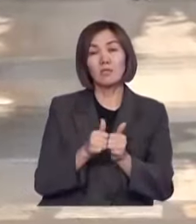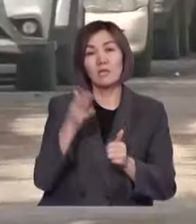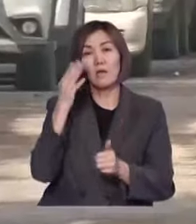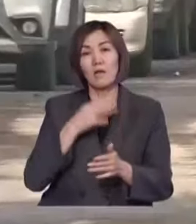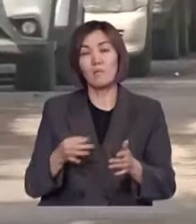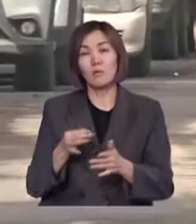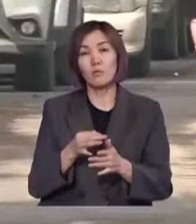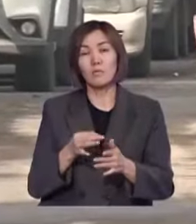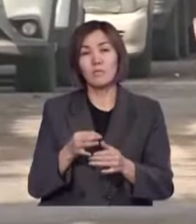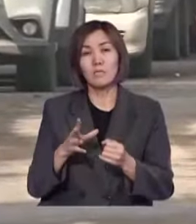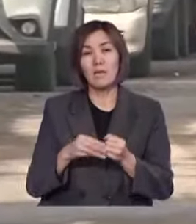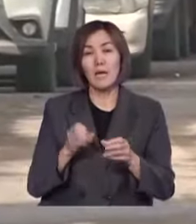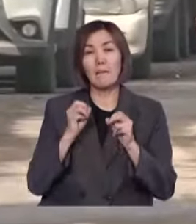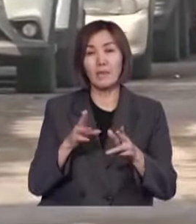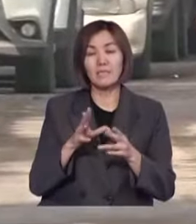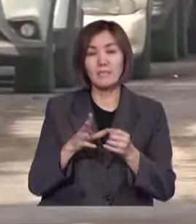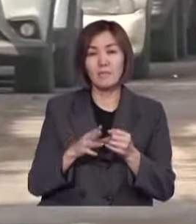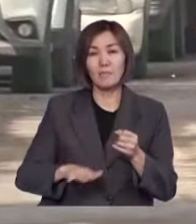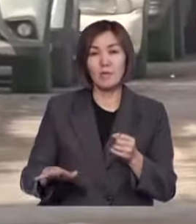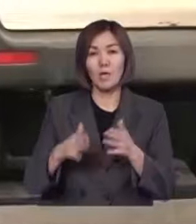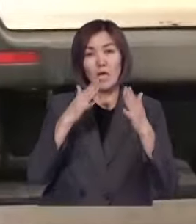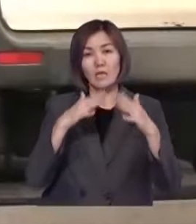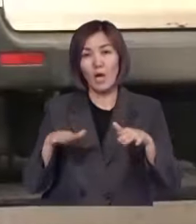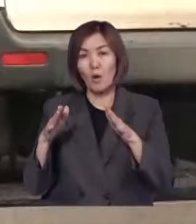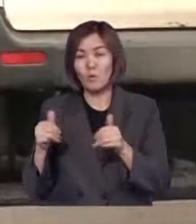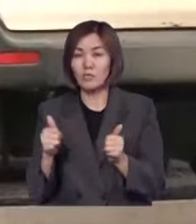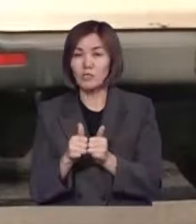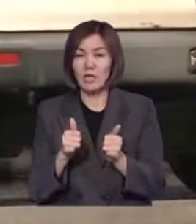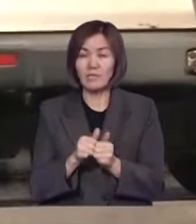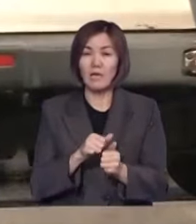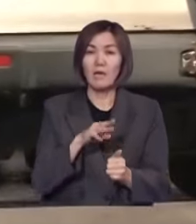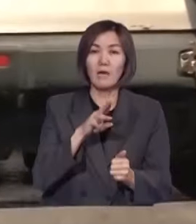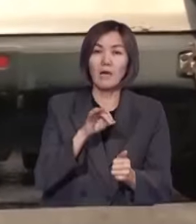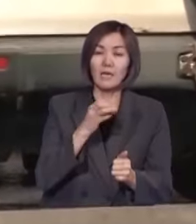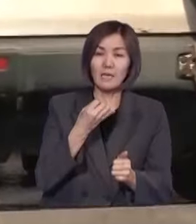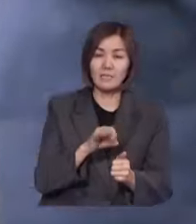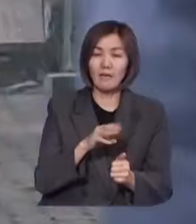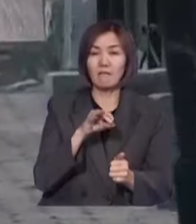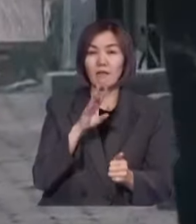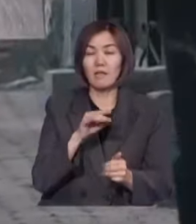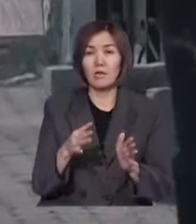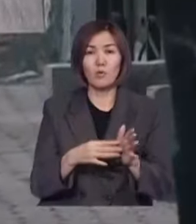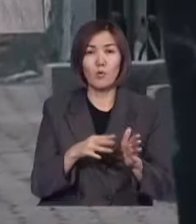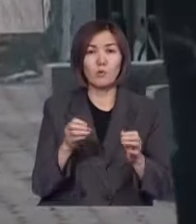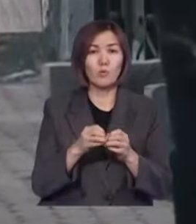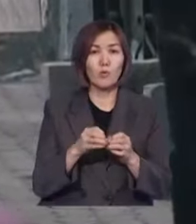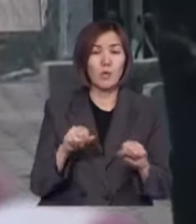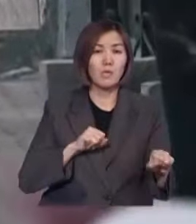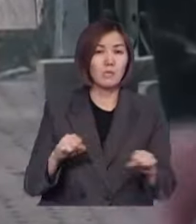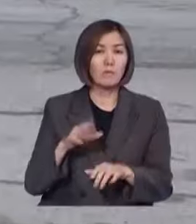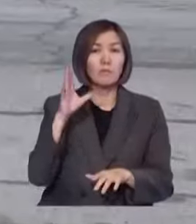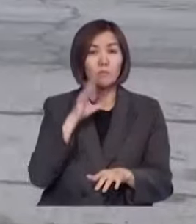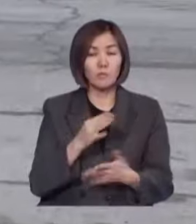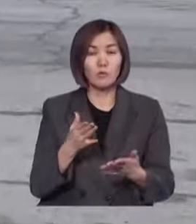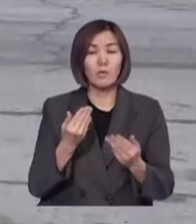да сейсмикалық қауіпті аймаққа жатады. Таулы аймақ болғаннан кейін Қарасай, Талғар аудандарында 9-10 балдық тербеліс болуы мүмкін. Соған